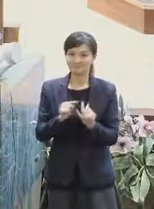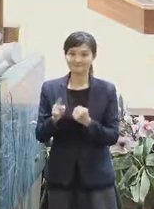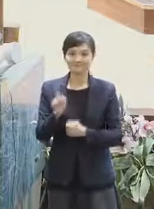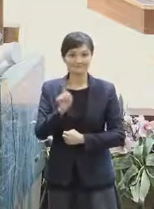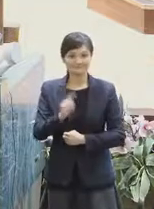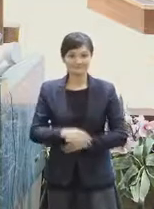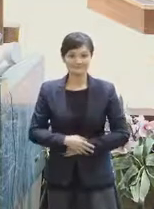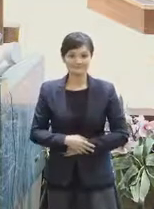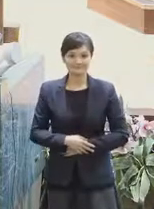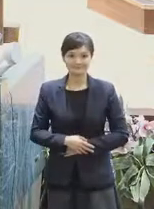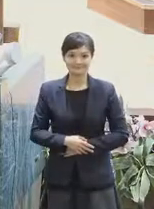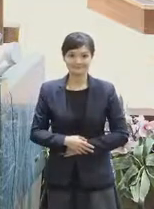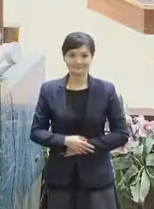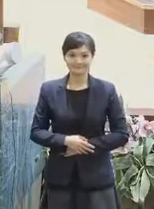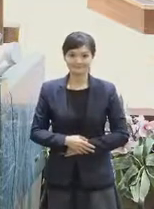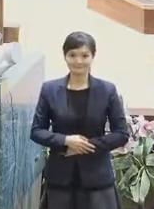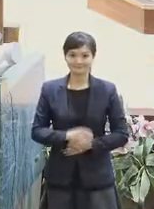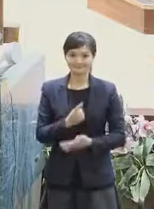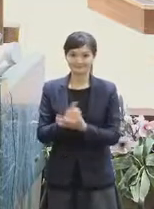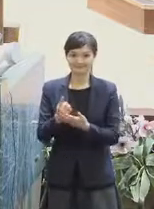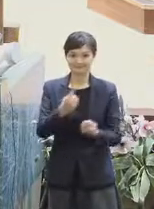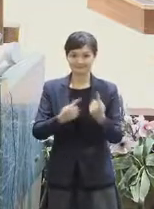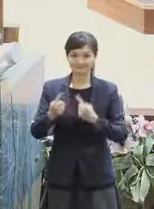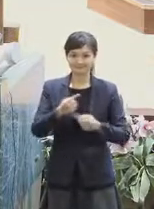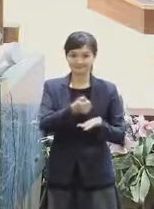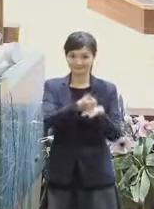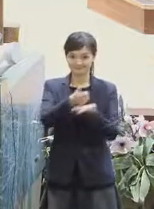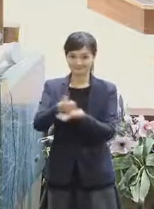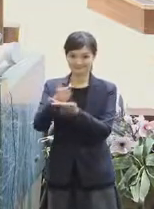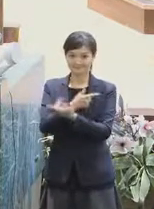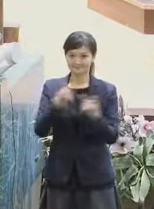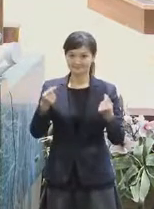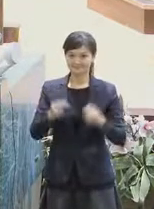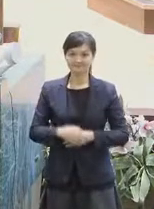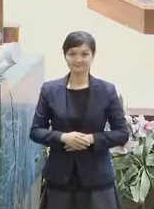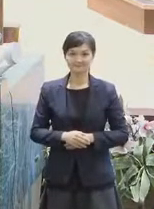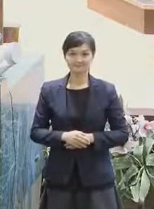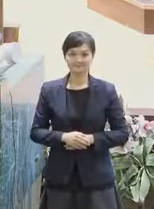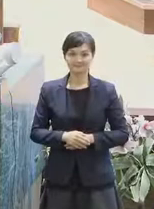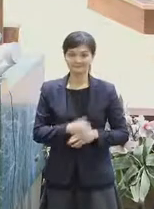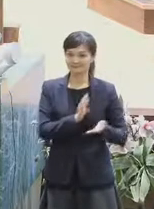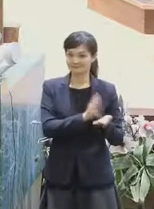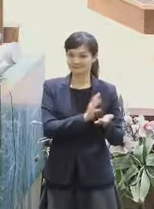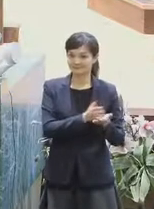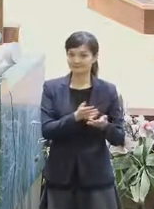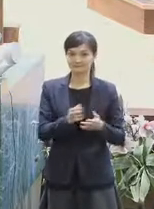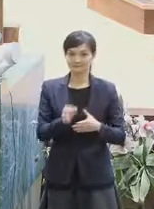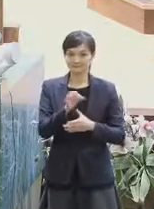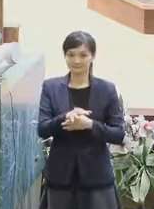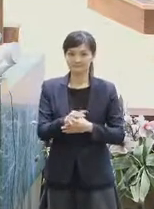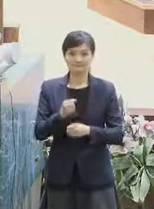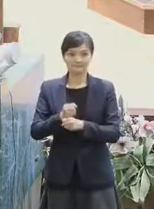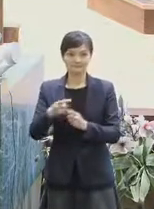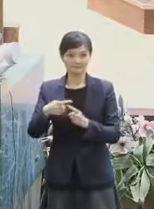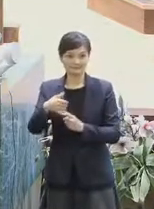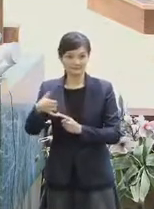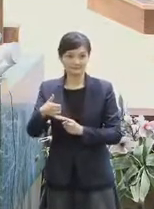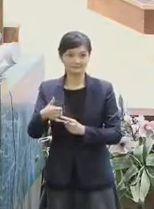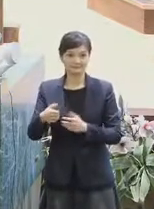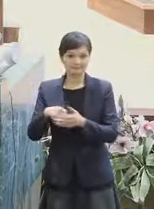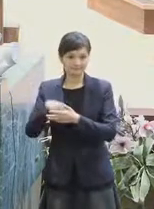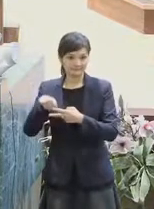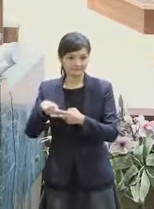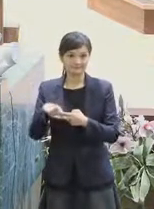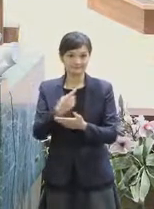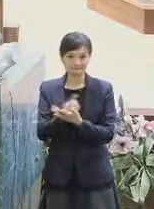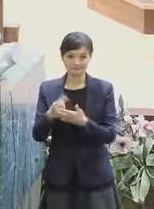说，请尊重所有的参与者。所有参与本次活动的会众、讲者、赞助者、工作人员和志工都应该同意下